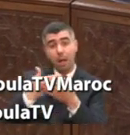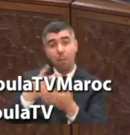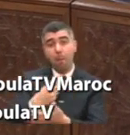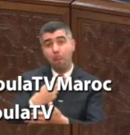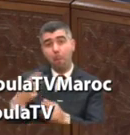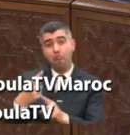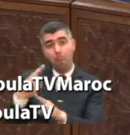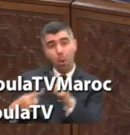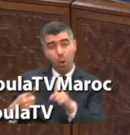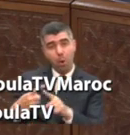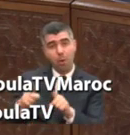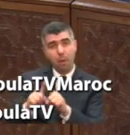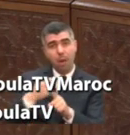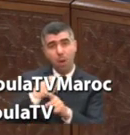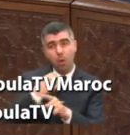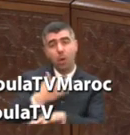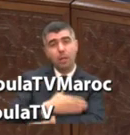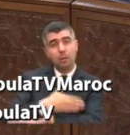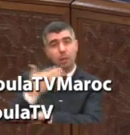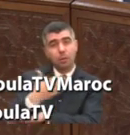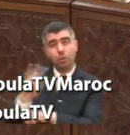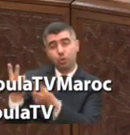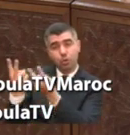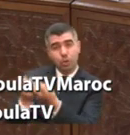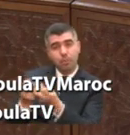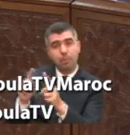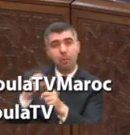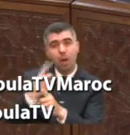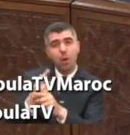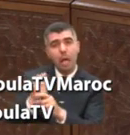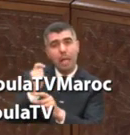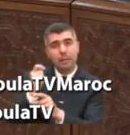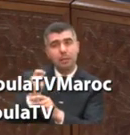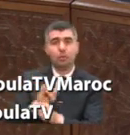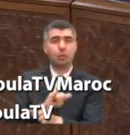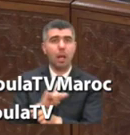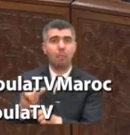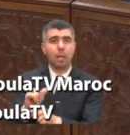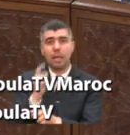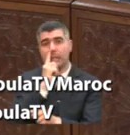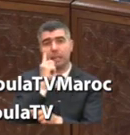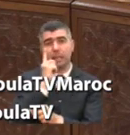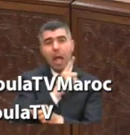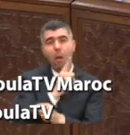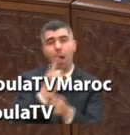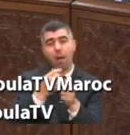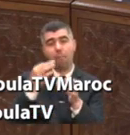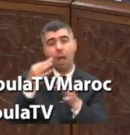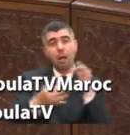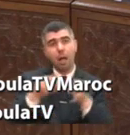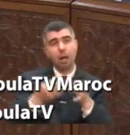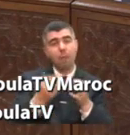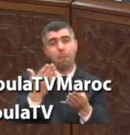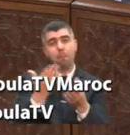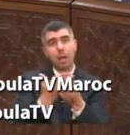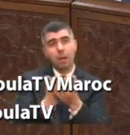ايقاف استيراد ديال الماده ديال الحديد من تركيا. كانت الدعوه المرفوعه ضده امام المحكمه العالميه للتجاره كتعلق بتنظيم